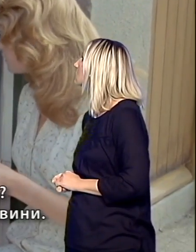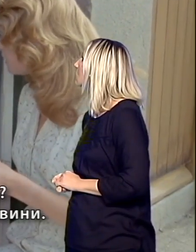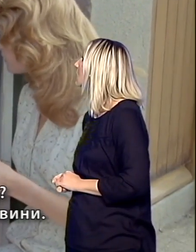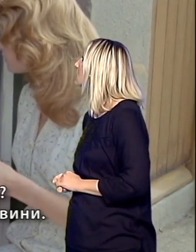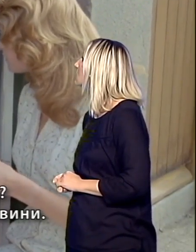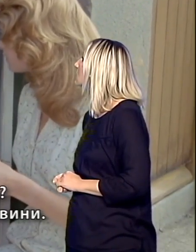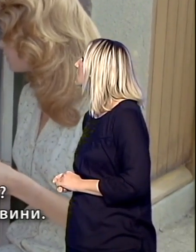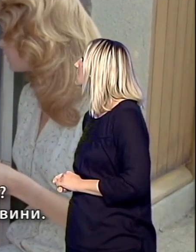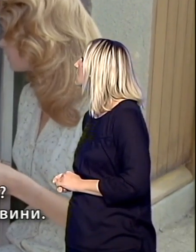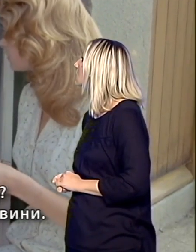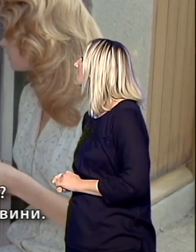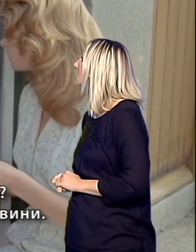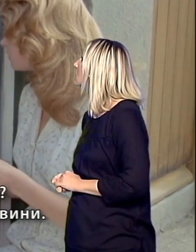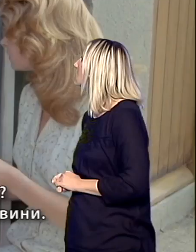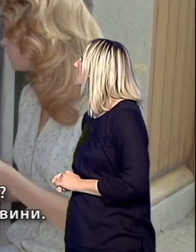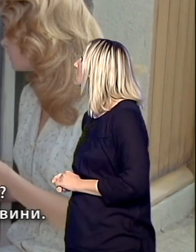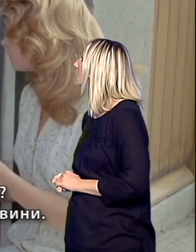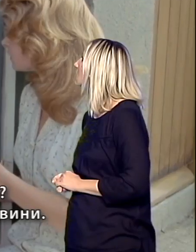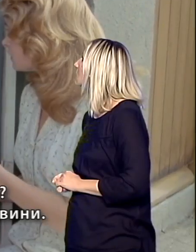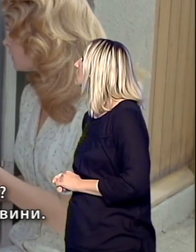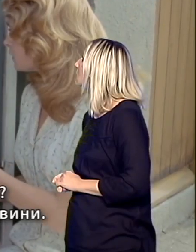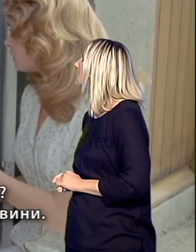No. Can't take it.